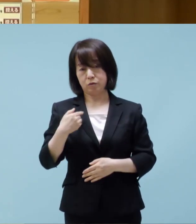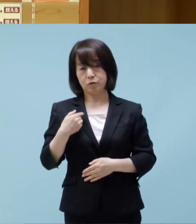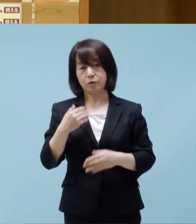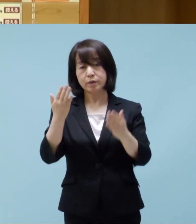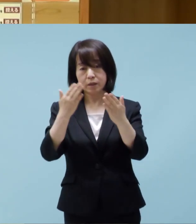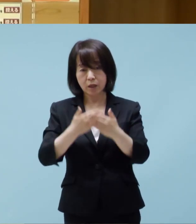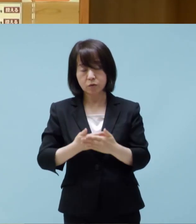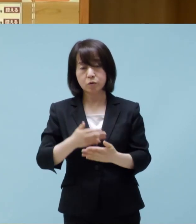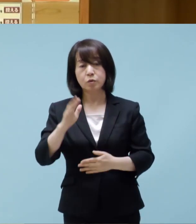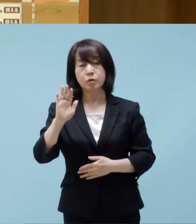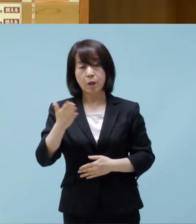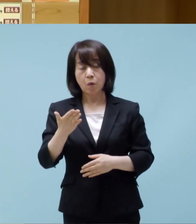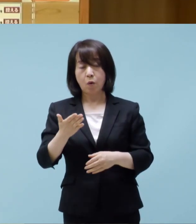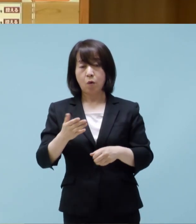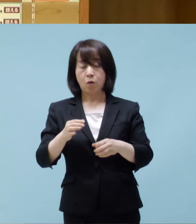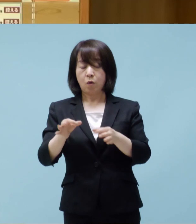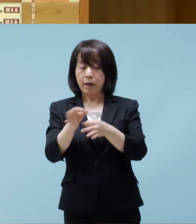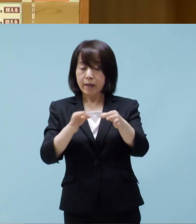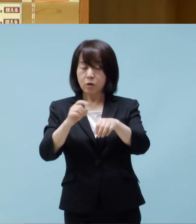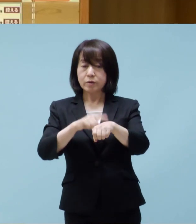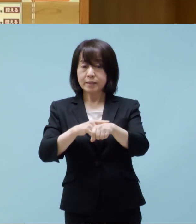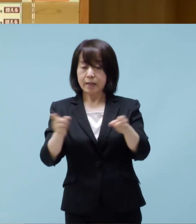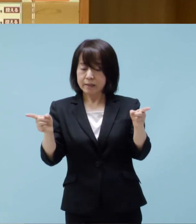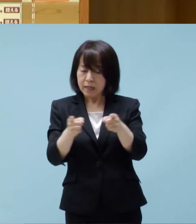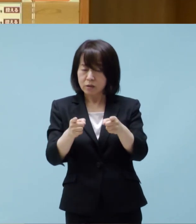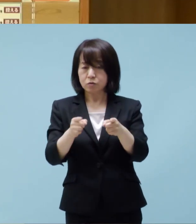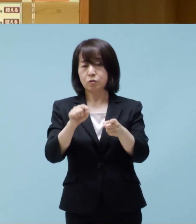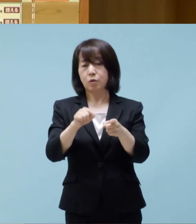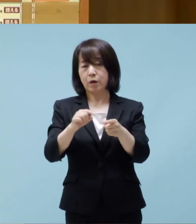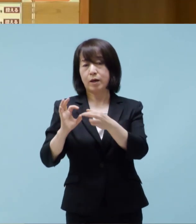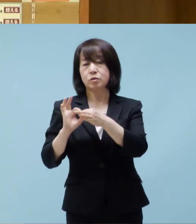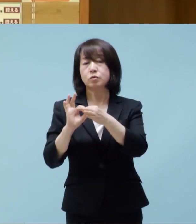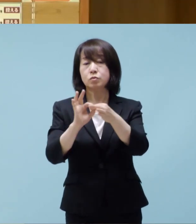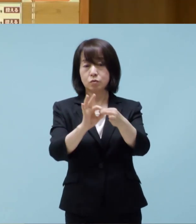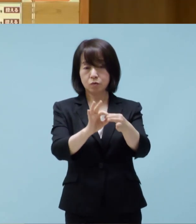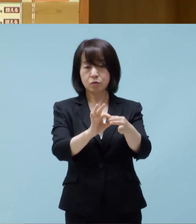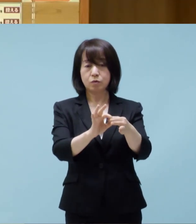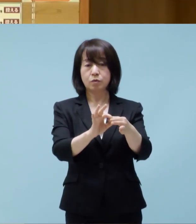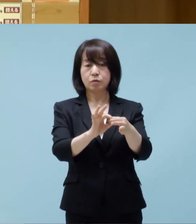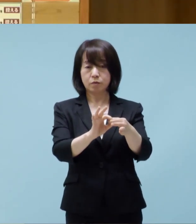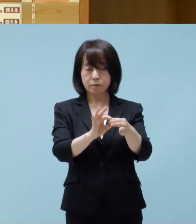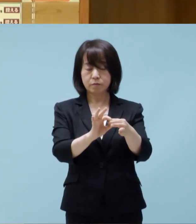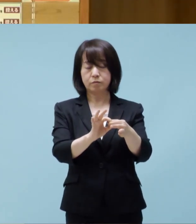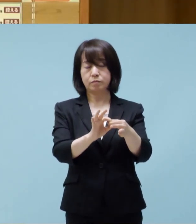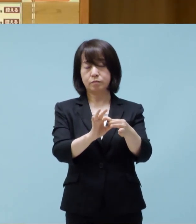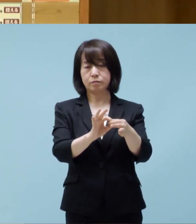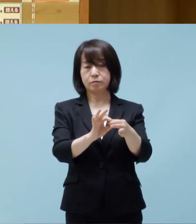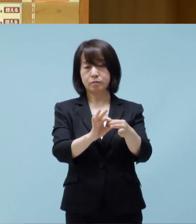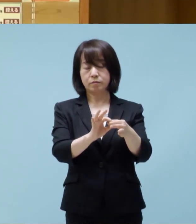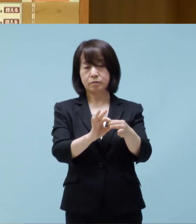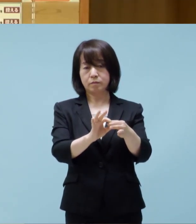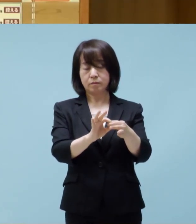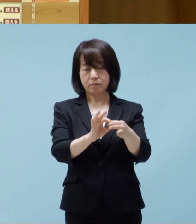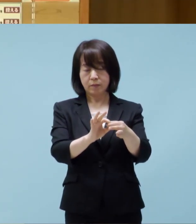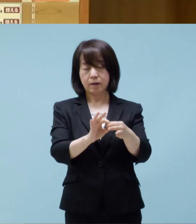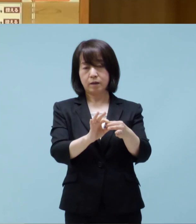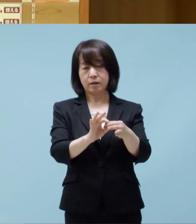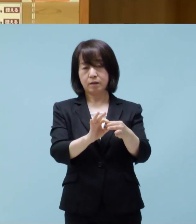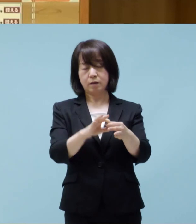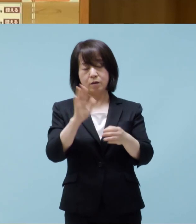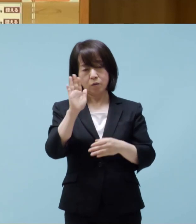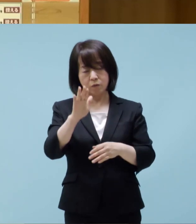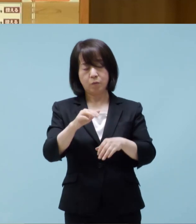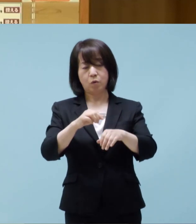業時間の短縮は続くわけでありまして、そういった意味でも大変厳しい状況は引き続きあるわけであります